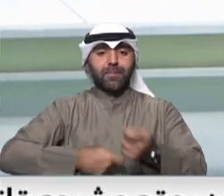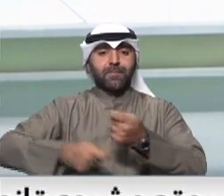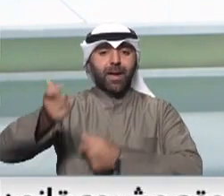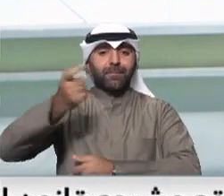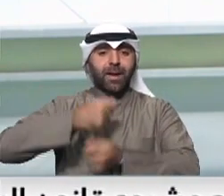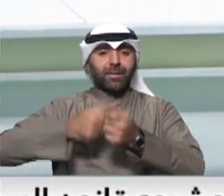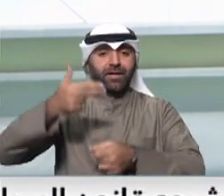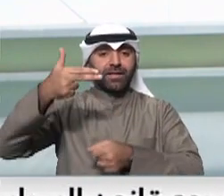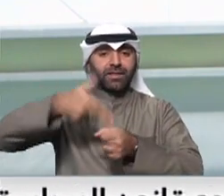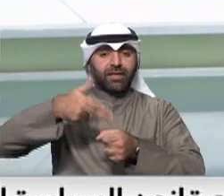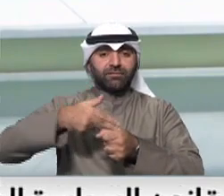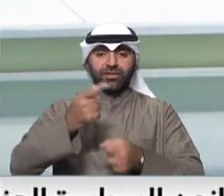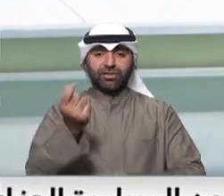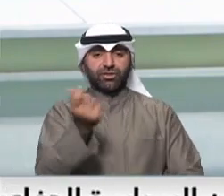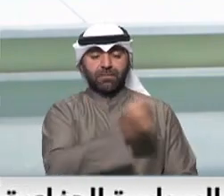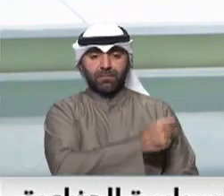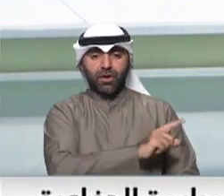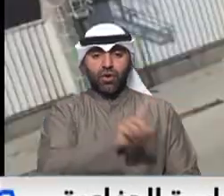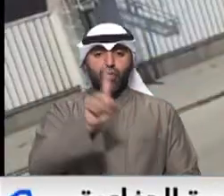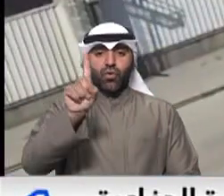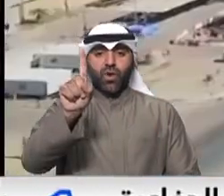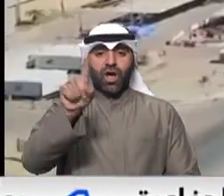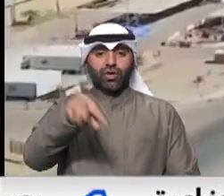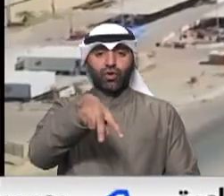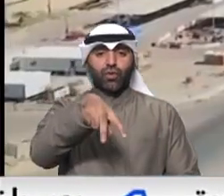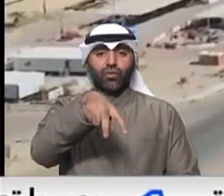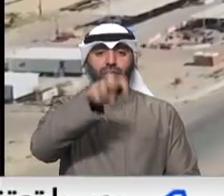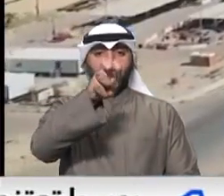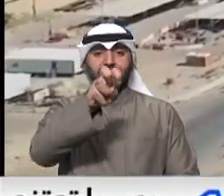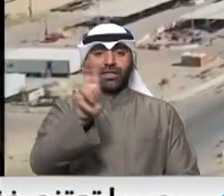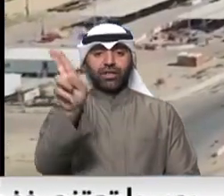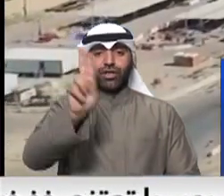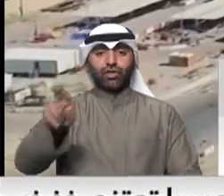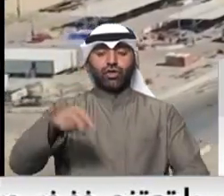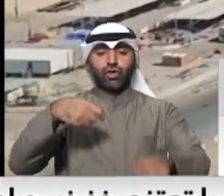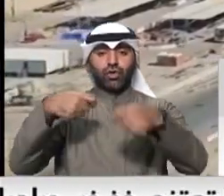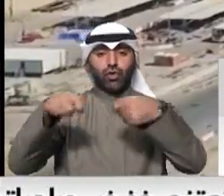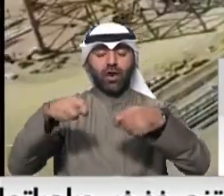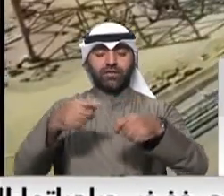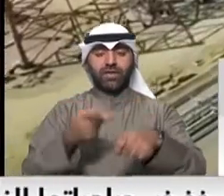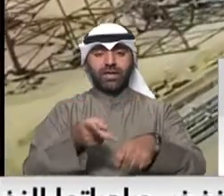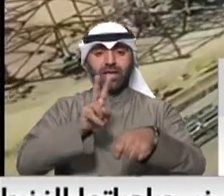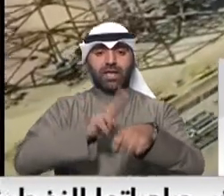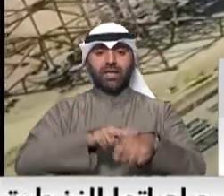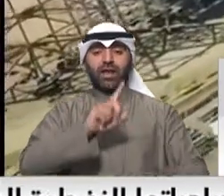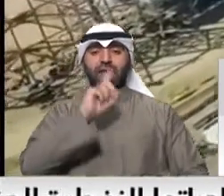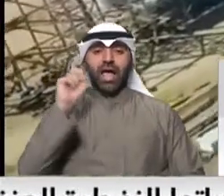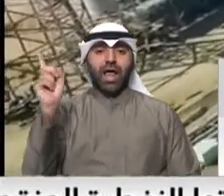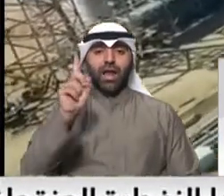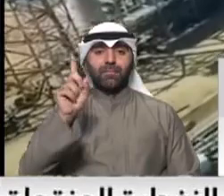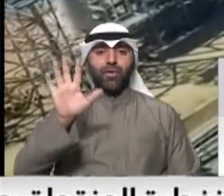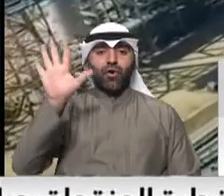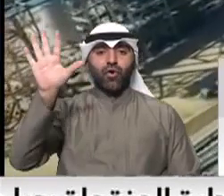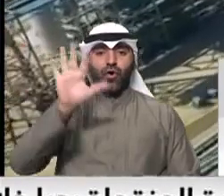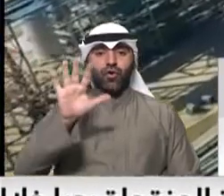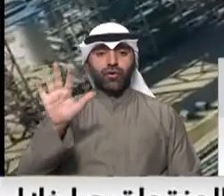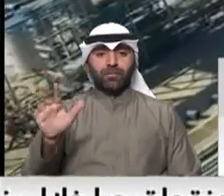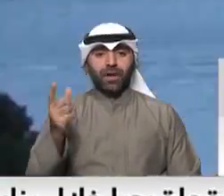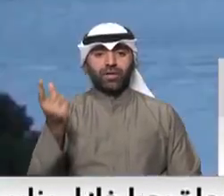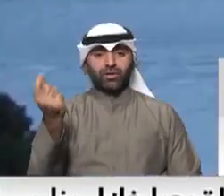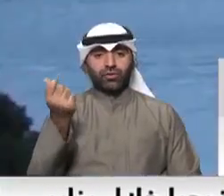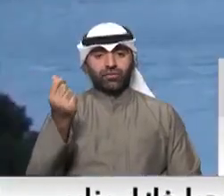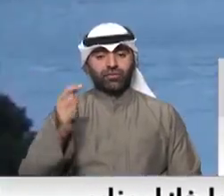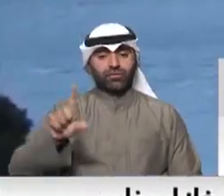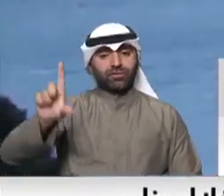سنتا. أما عالميًا بالرغم من تراجع أسعار النفط قبيل عطلة نهاية الأسبوع وعيد الميلاد وسط توقعات